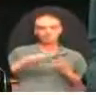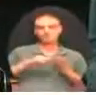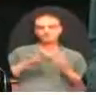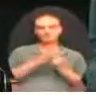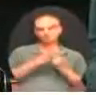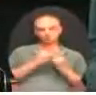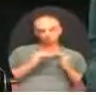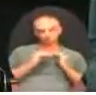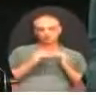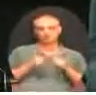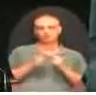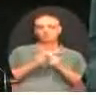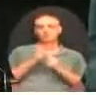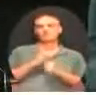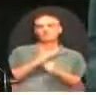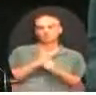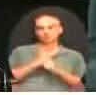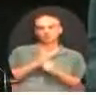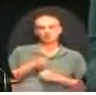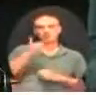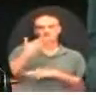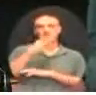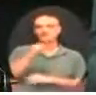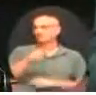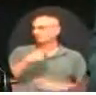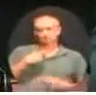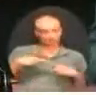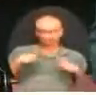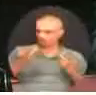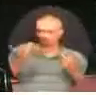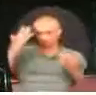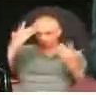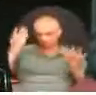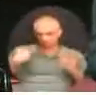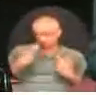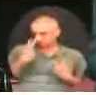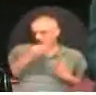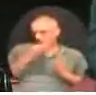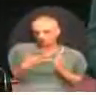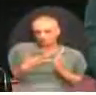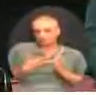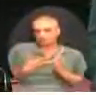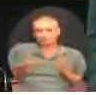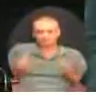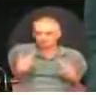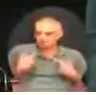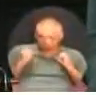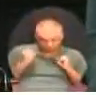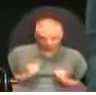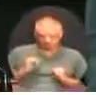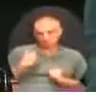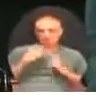המפלגות שמתאימה כמו מפלגת העבודה להנהיג את המדינה. אני לא חיה בסרט, אני רואה גם את הסקרים. אבל אני בפירוש